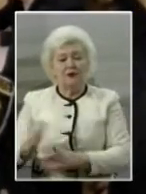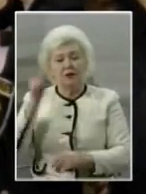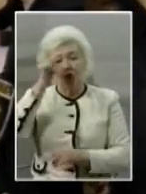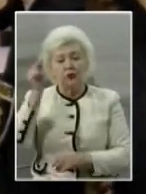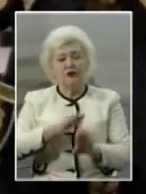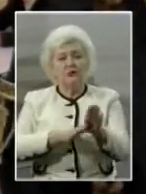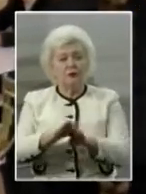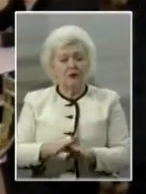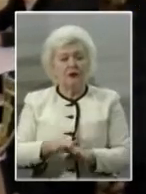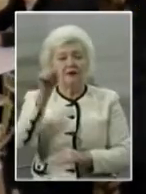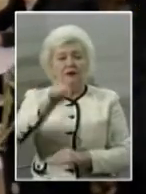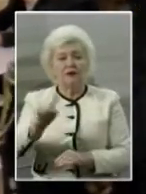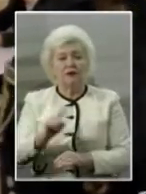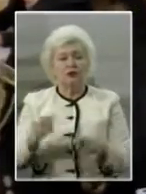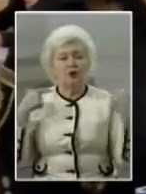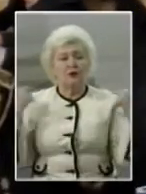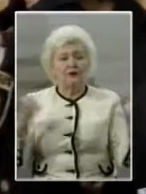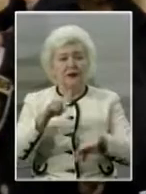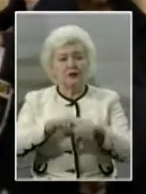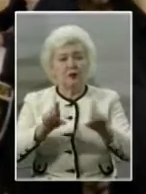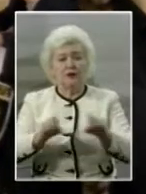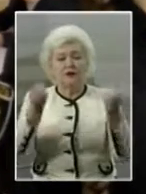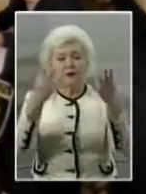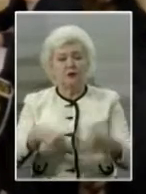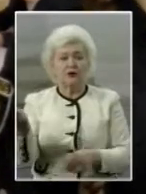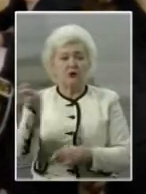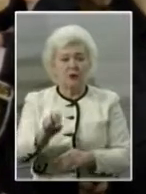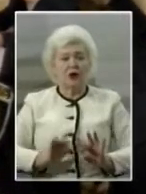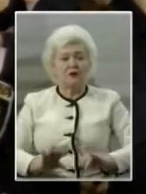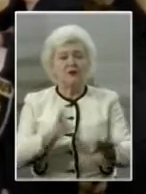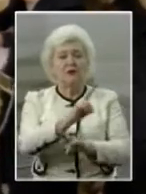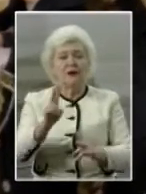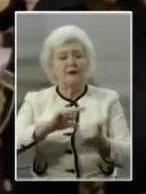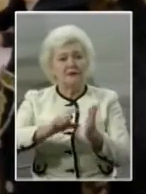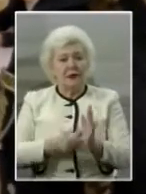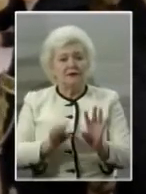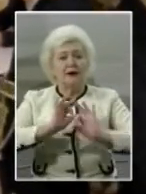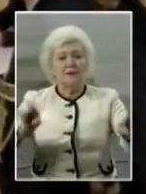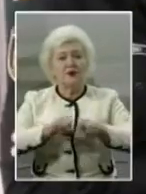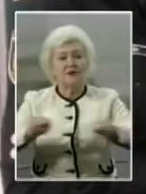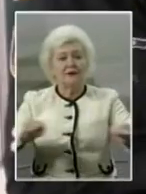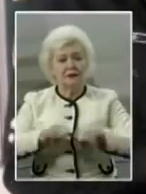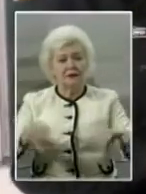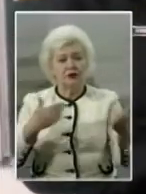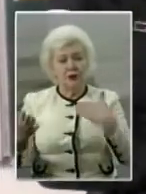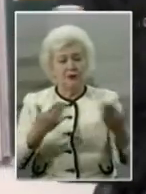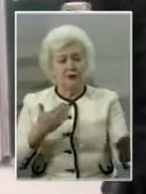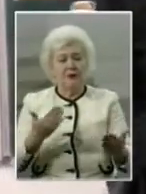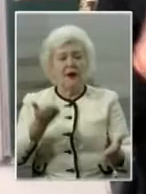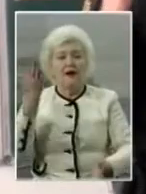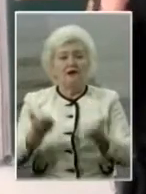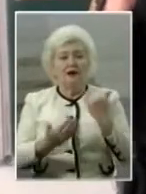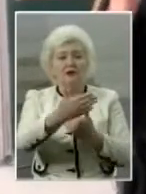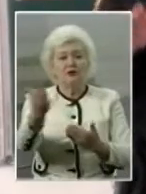школи відбувається, то шкільні офіцери поліції просто буде приїжджати, проводити превенцію профілактику, проводити профілактичні бесіди. Якщо